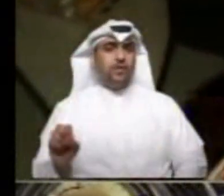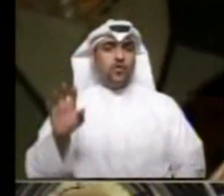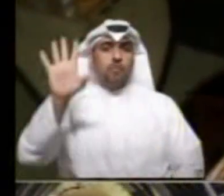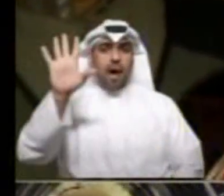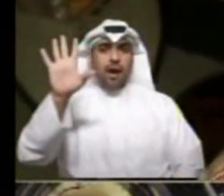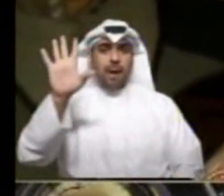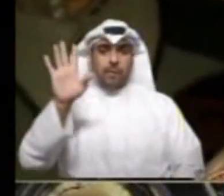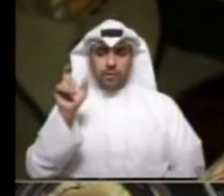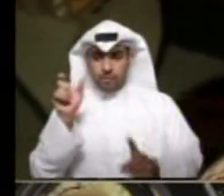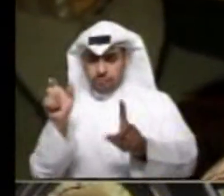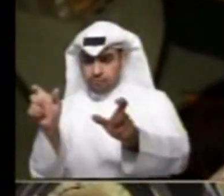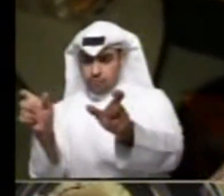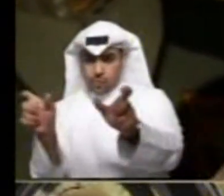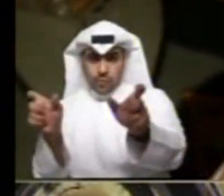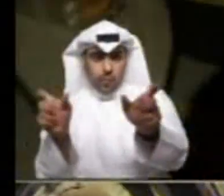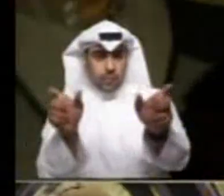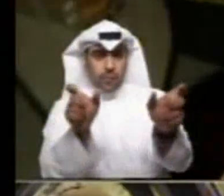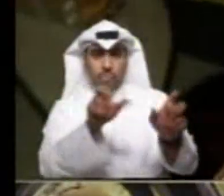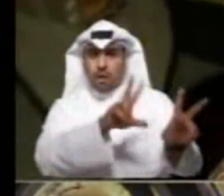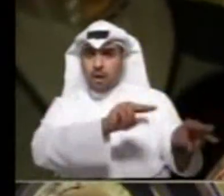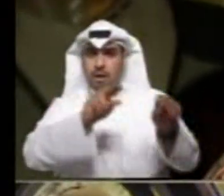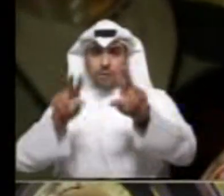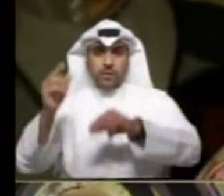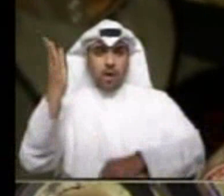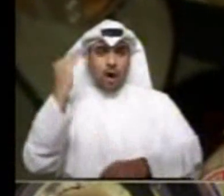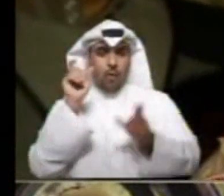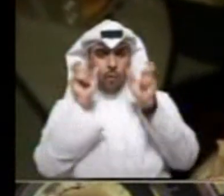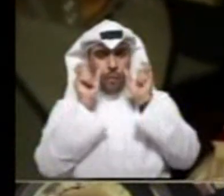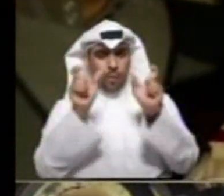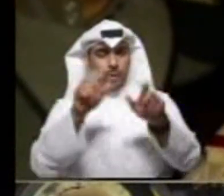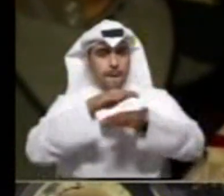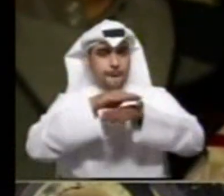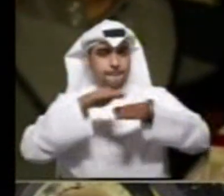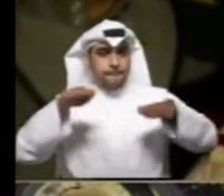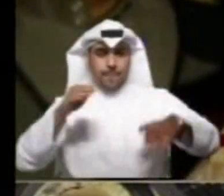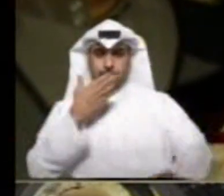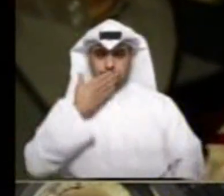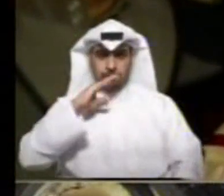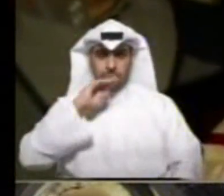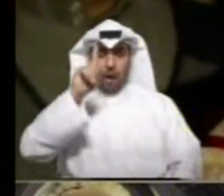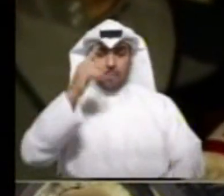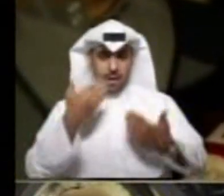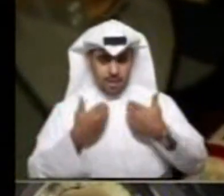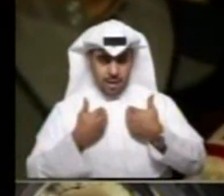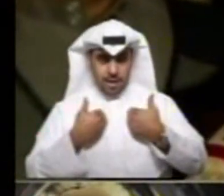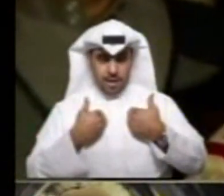لتأمين وإعادة الوضع ما هو سابق عليه. احنا أمانة في عندنا تنسيق كبير